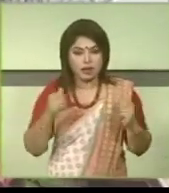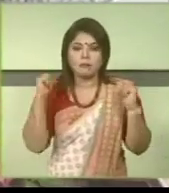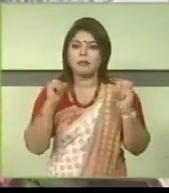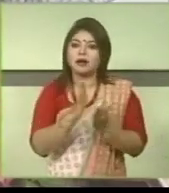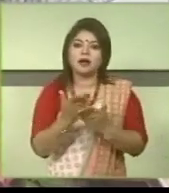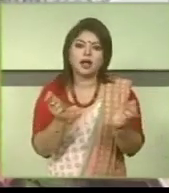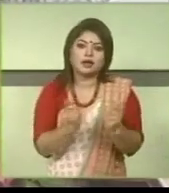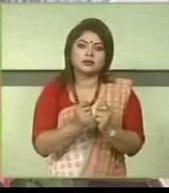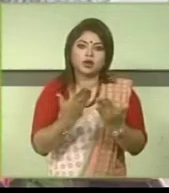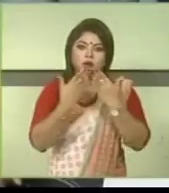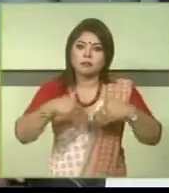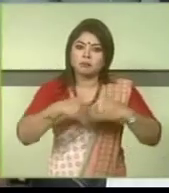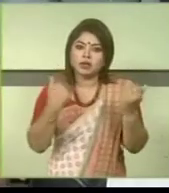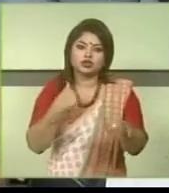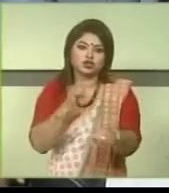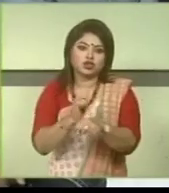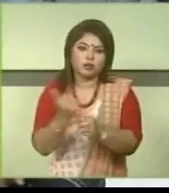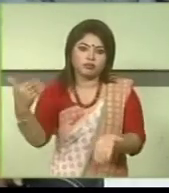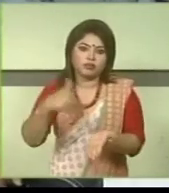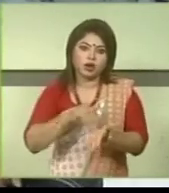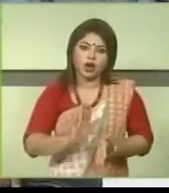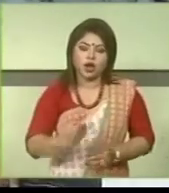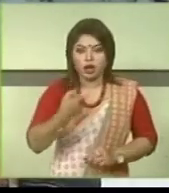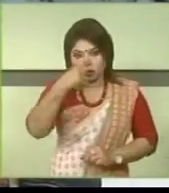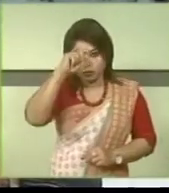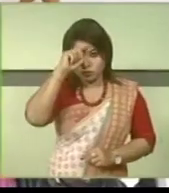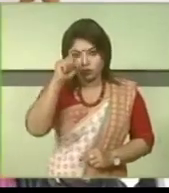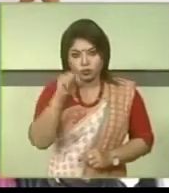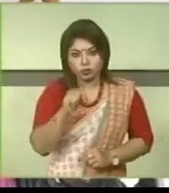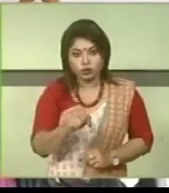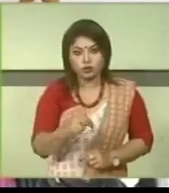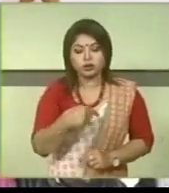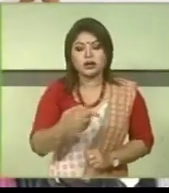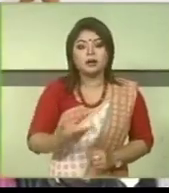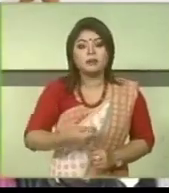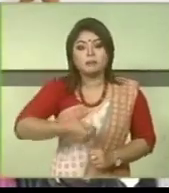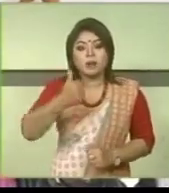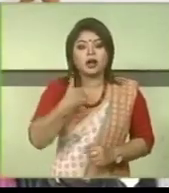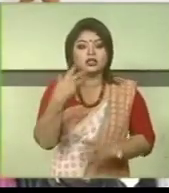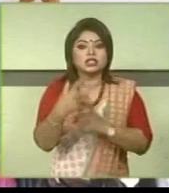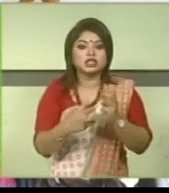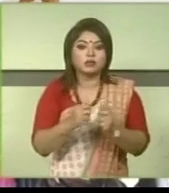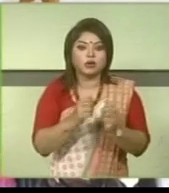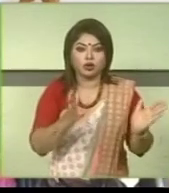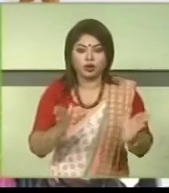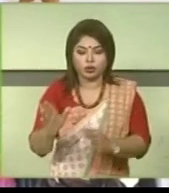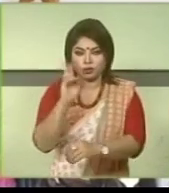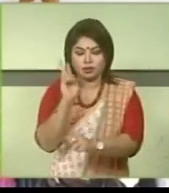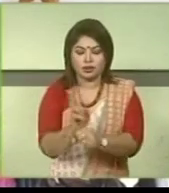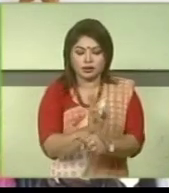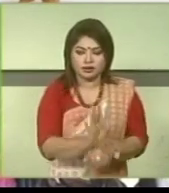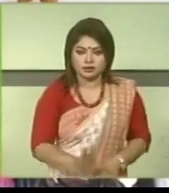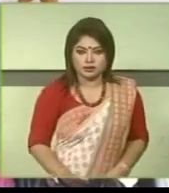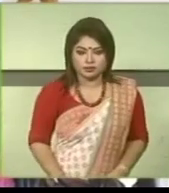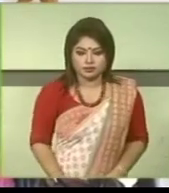নেই, পাশ করার সাথে সাথে চাকুরি পায়। পরে মন্ত্রী জব ফেয়ারে অংশ নিয়ে দেশের খ্যাতনামা শিল্প কারখানার স্টল পরিদর্শন করেন।